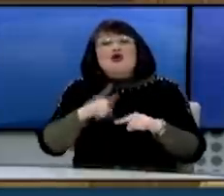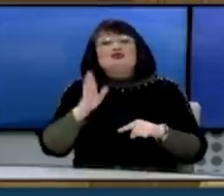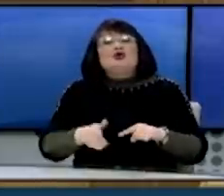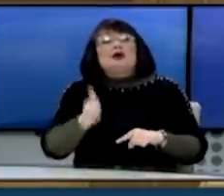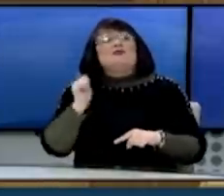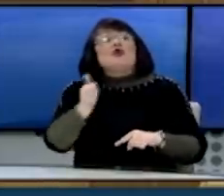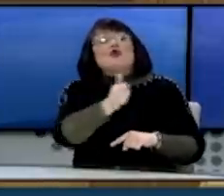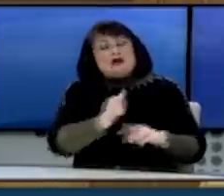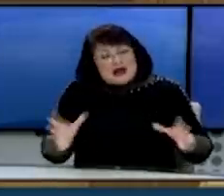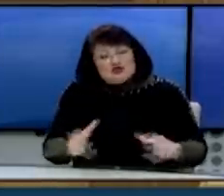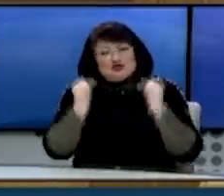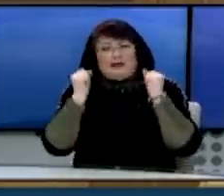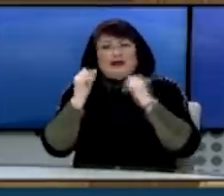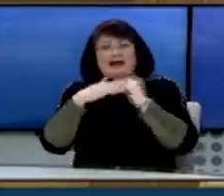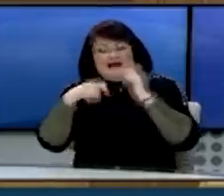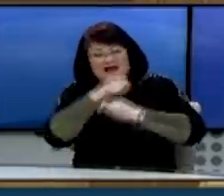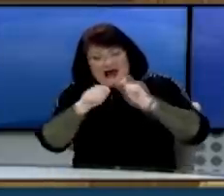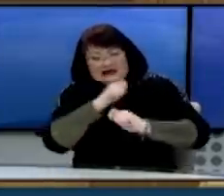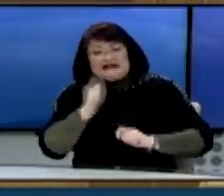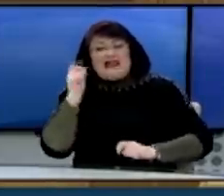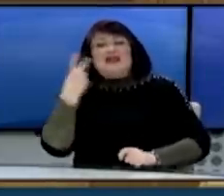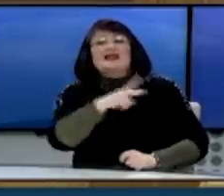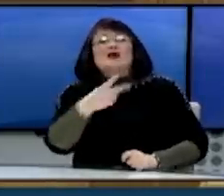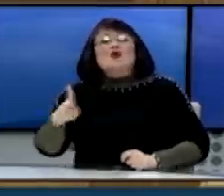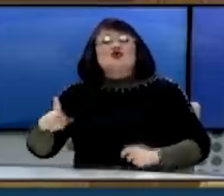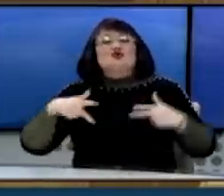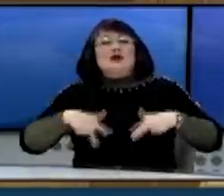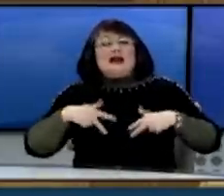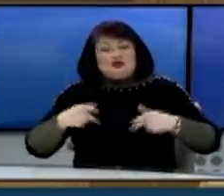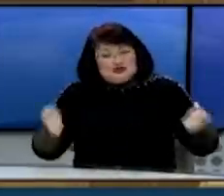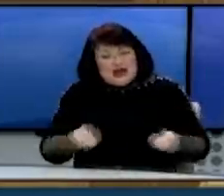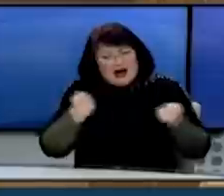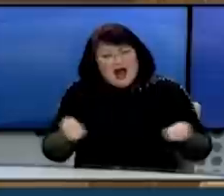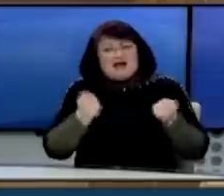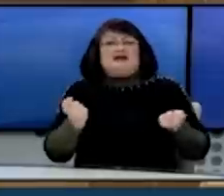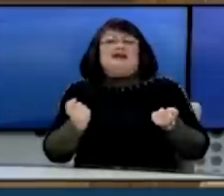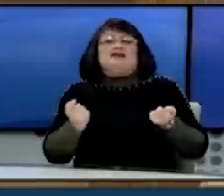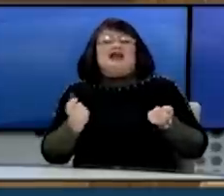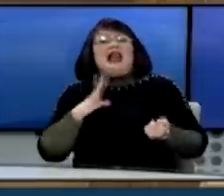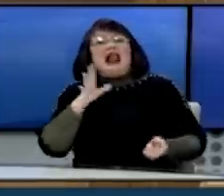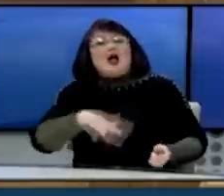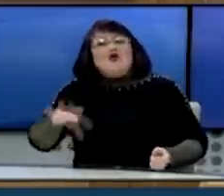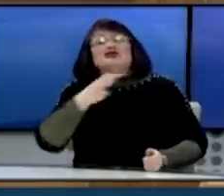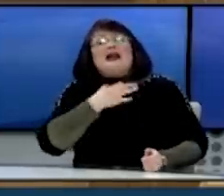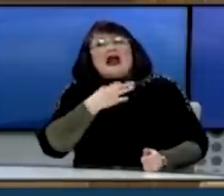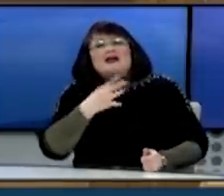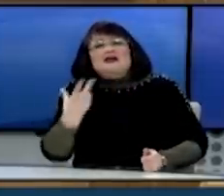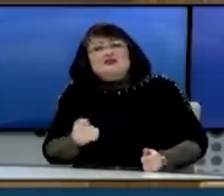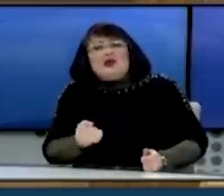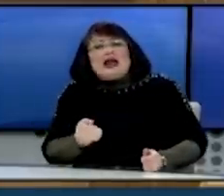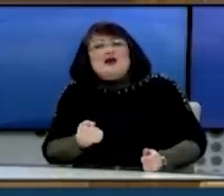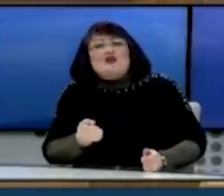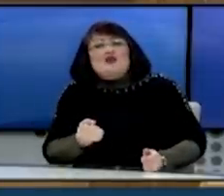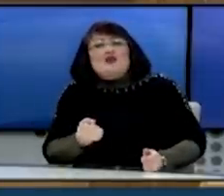λαό οικοδομώντας το δικό του κράτος, το κράτος των εργατών, του λαού, για τις δικές τους ανάγκες, κόντρα